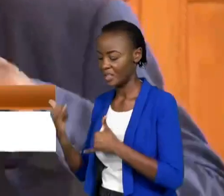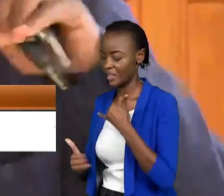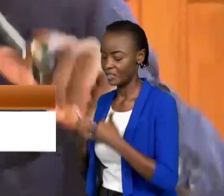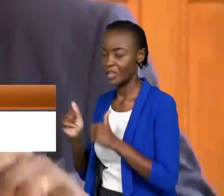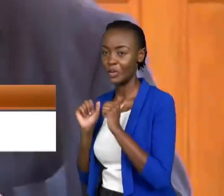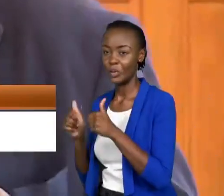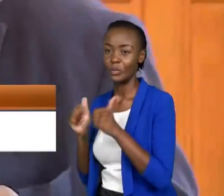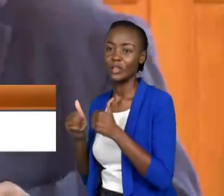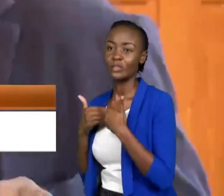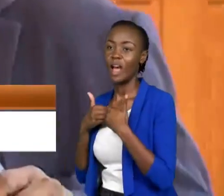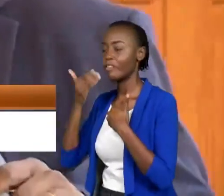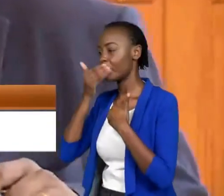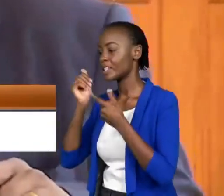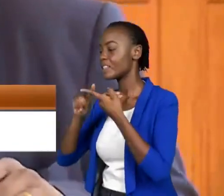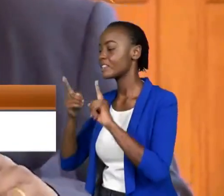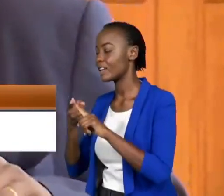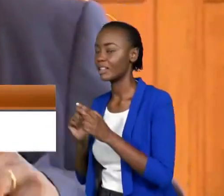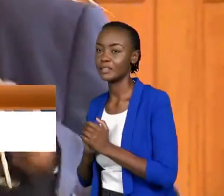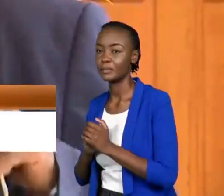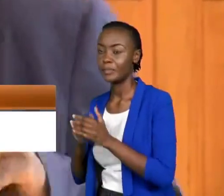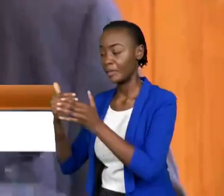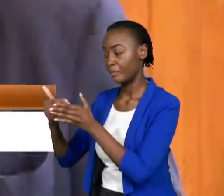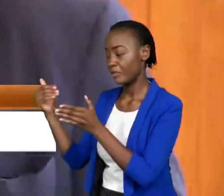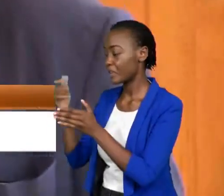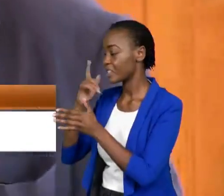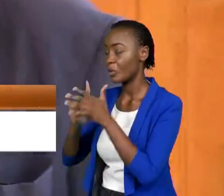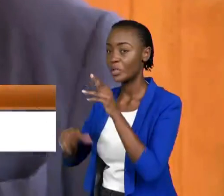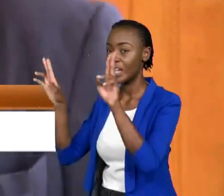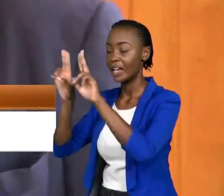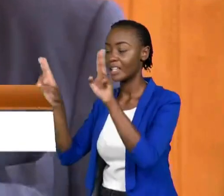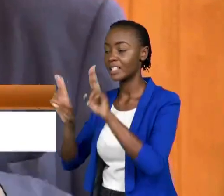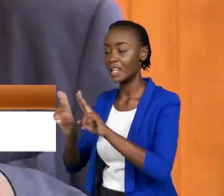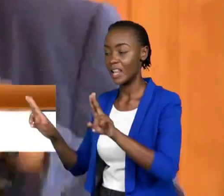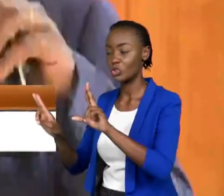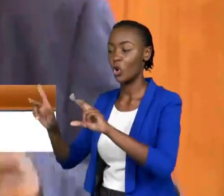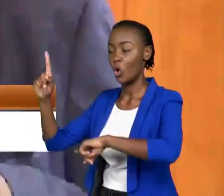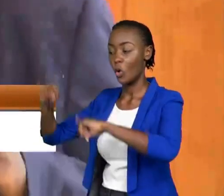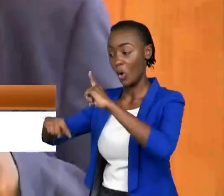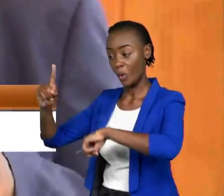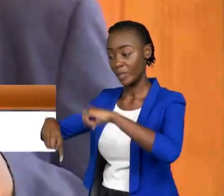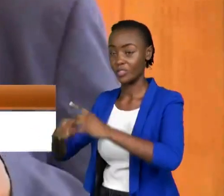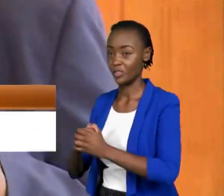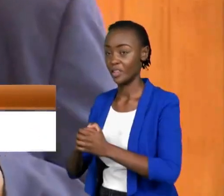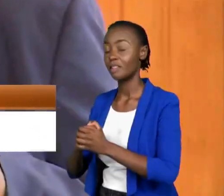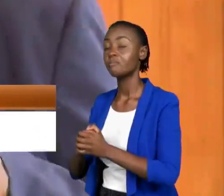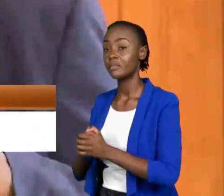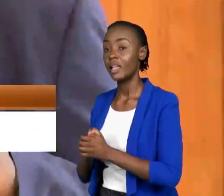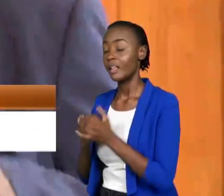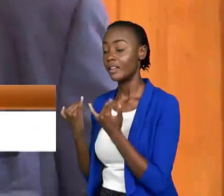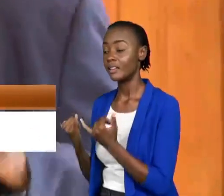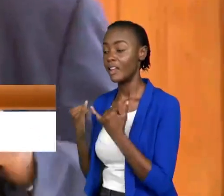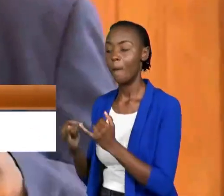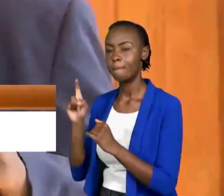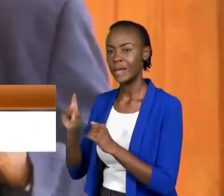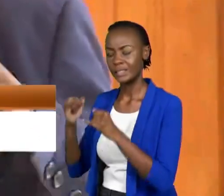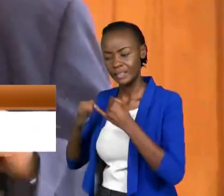ile standard. Na kwa sababu tulivyosema ni international clients, lazima pia tufanye kwamba tufanye